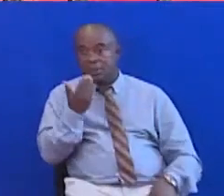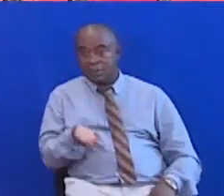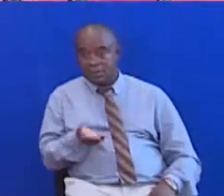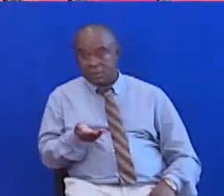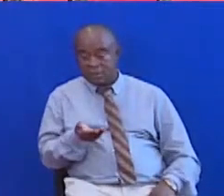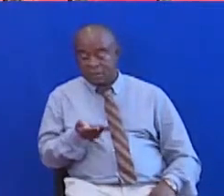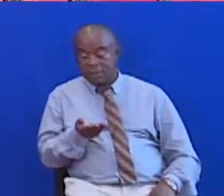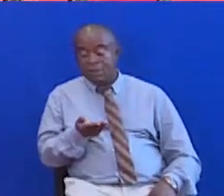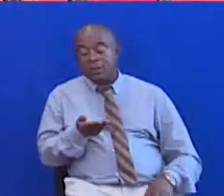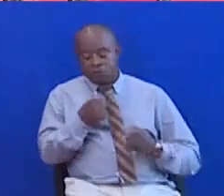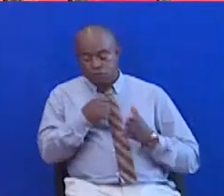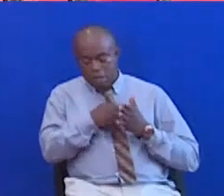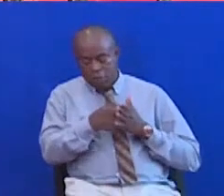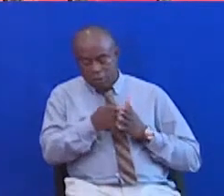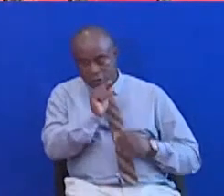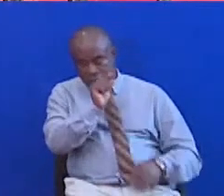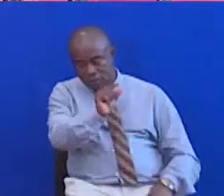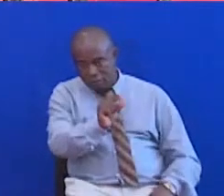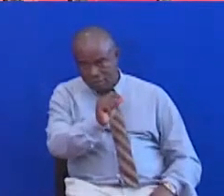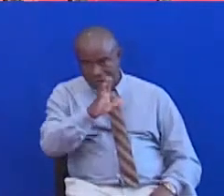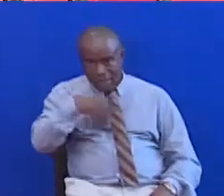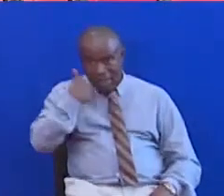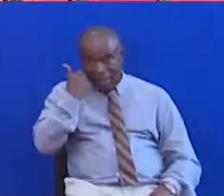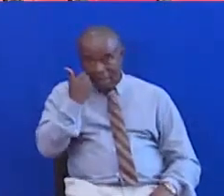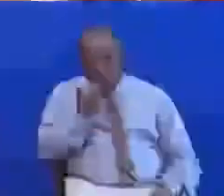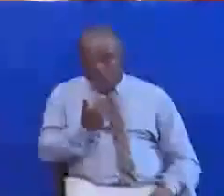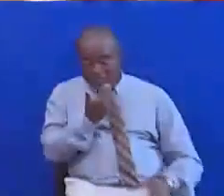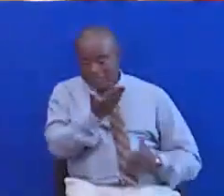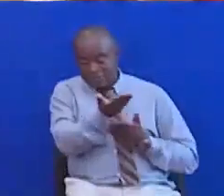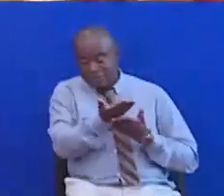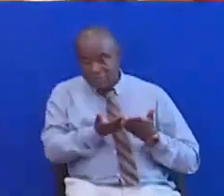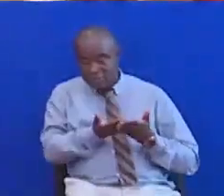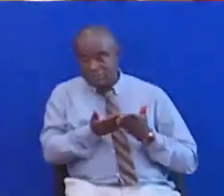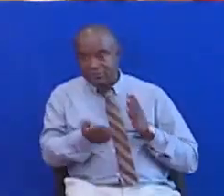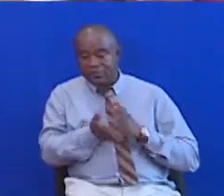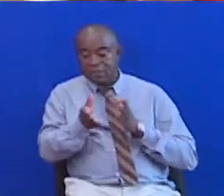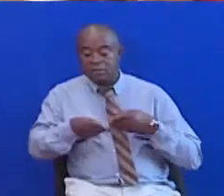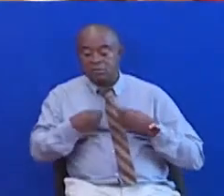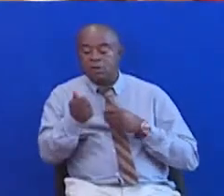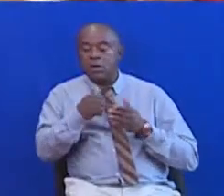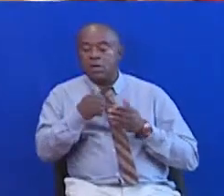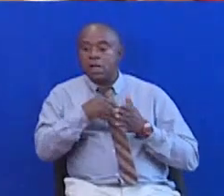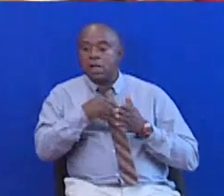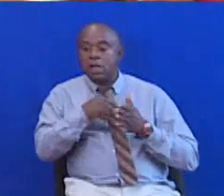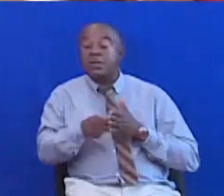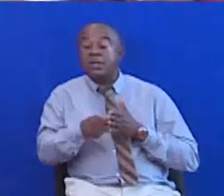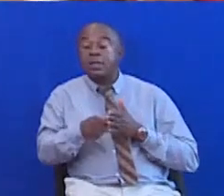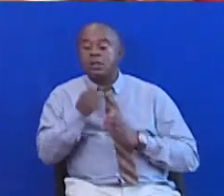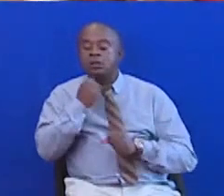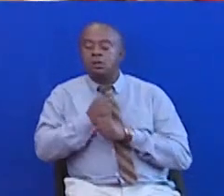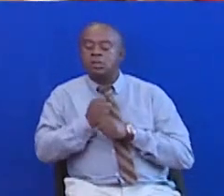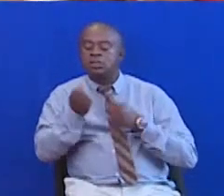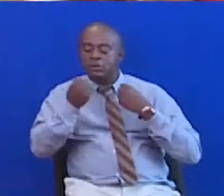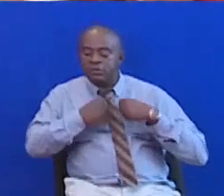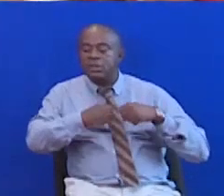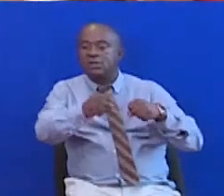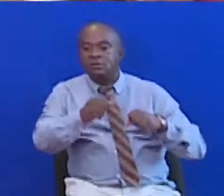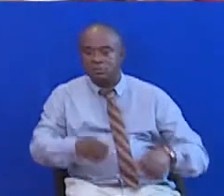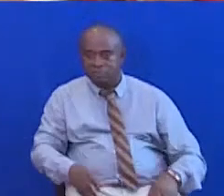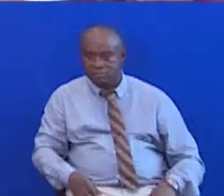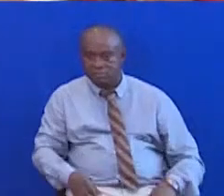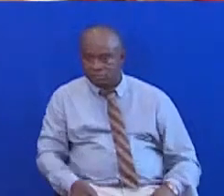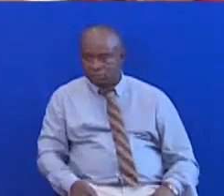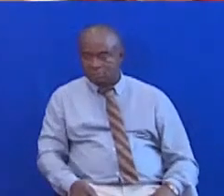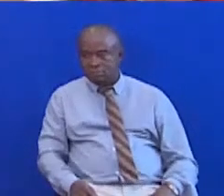Inatolewa down payment, na baada ya hapo certificate zinaanza kutolewa na kulipiwa kadri kazi inavyotekelezwa. Mheshimiwa